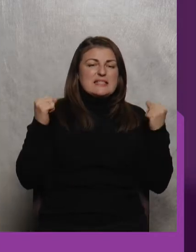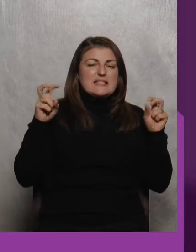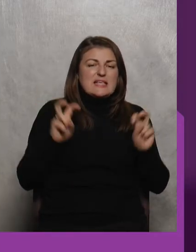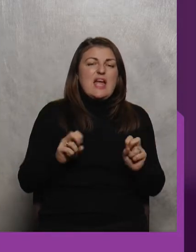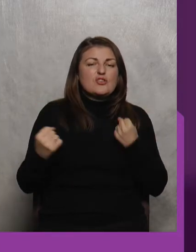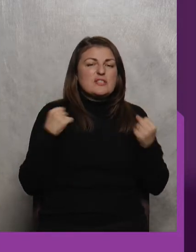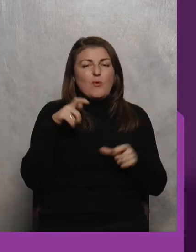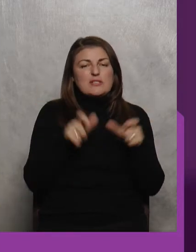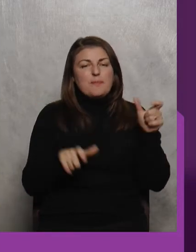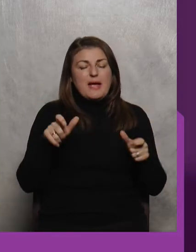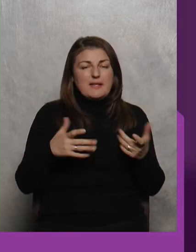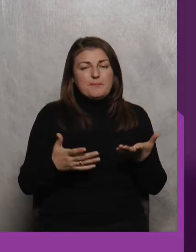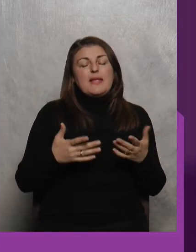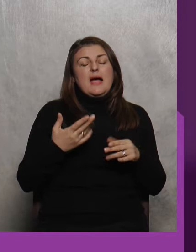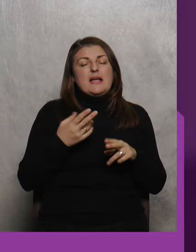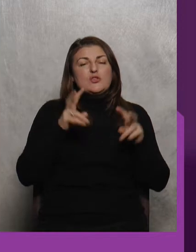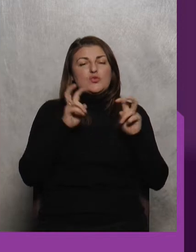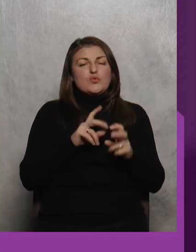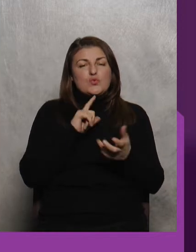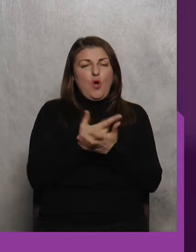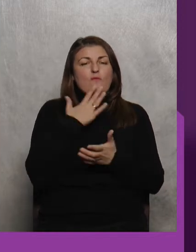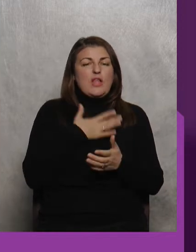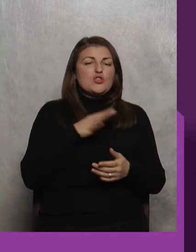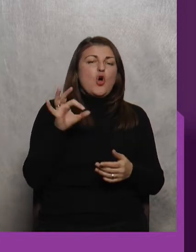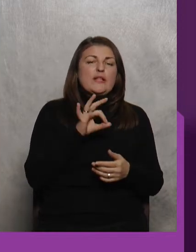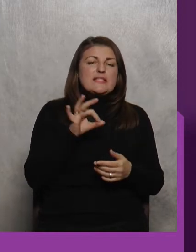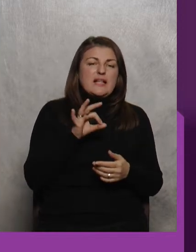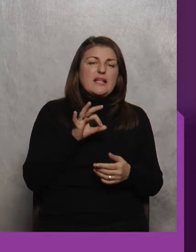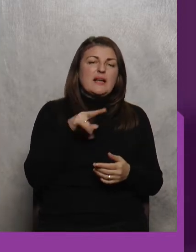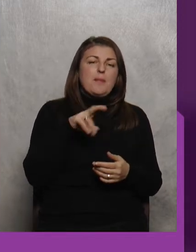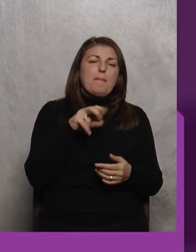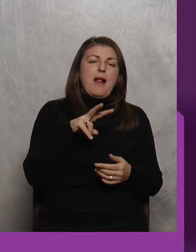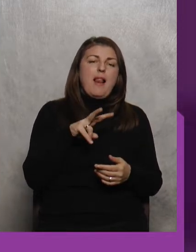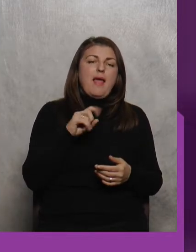спортсменів. Знову наш Олександр